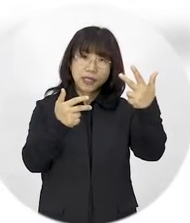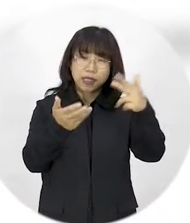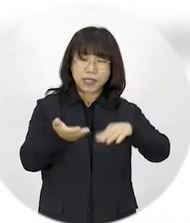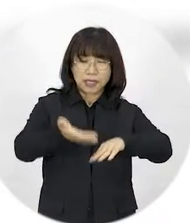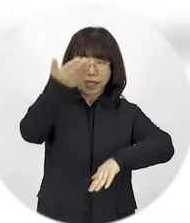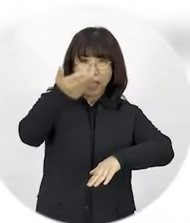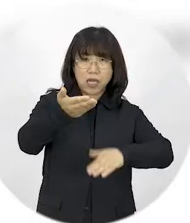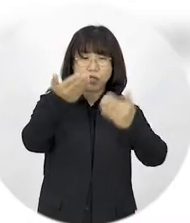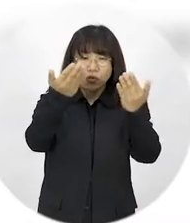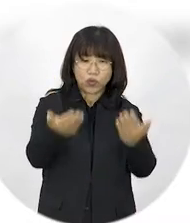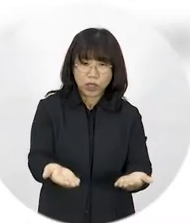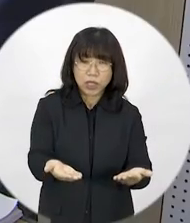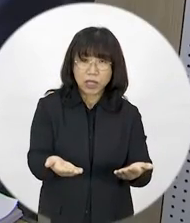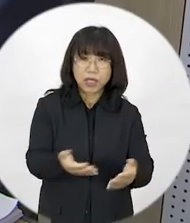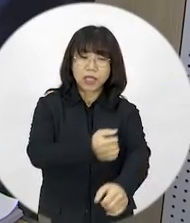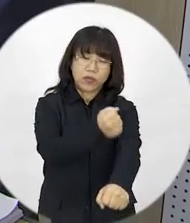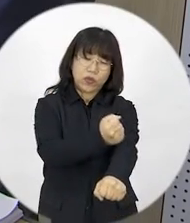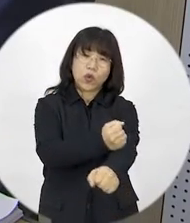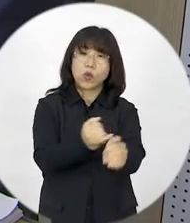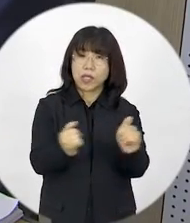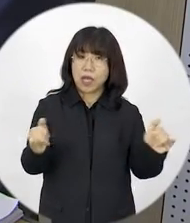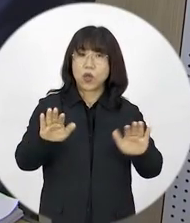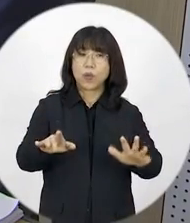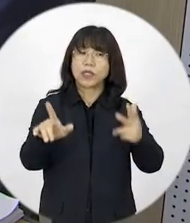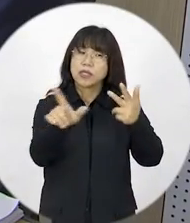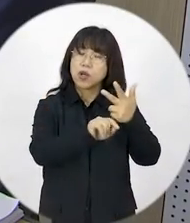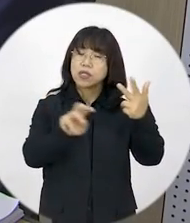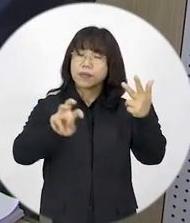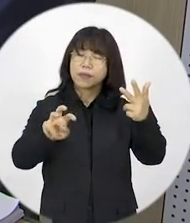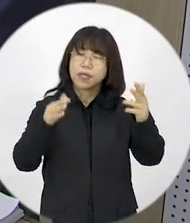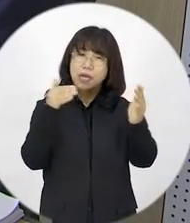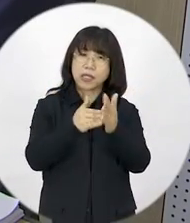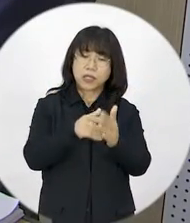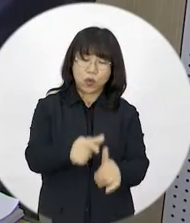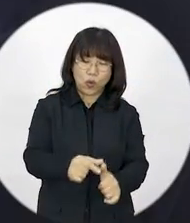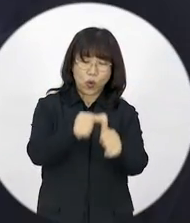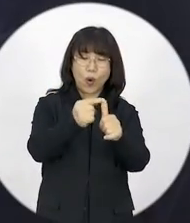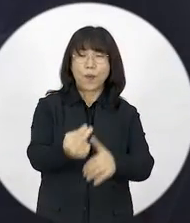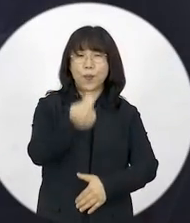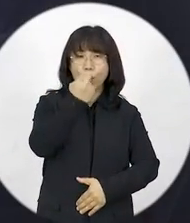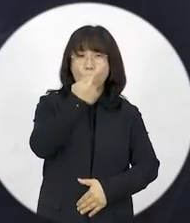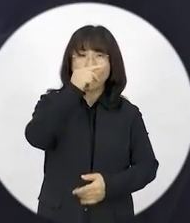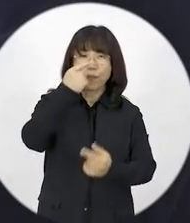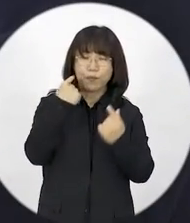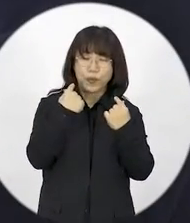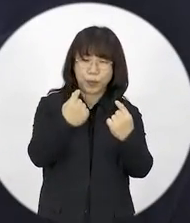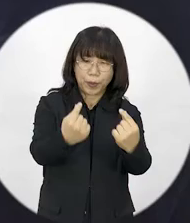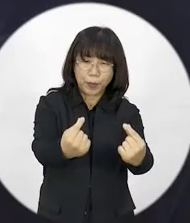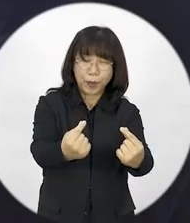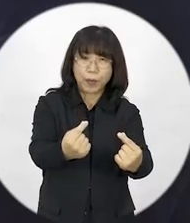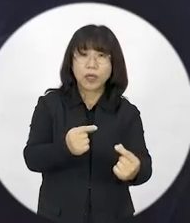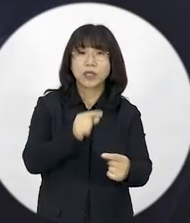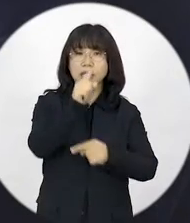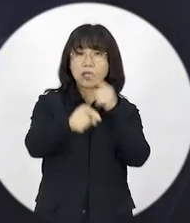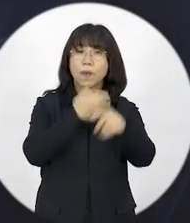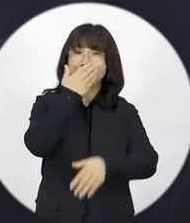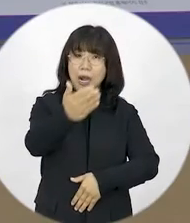이상 무급휴직을 실시한 근로자로 올해 7월 31일까지 고용보험을 유지하면 신청할 수